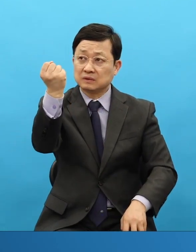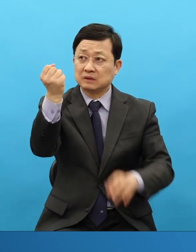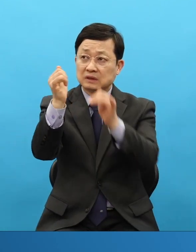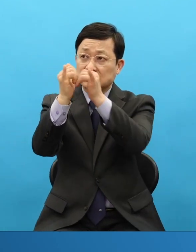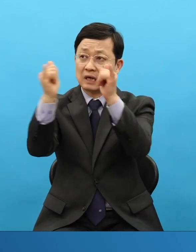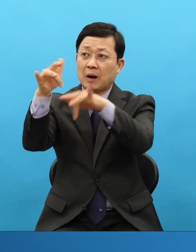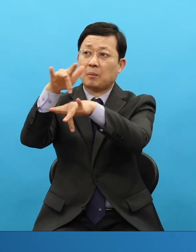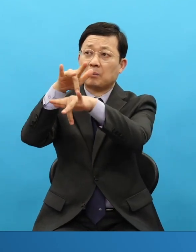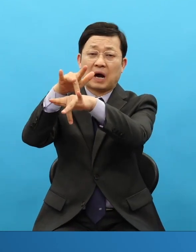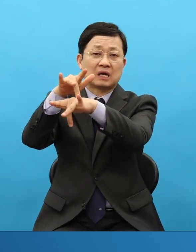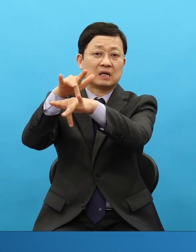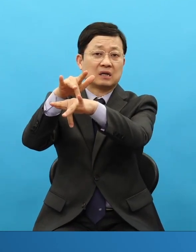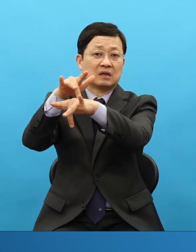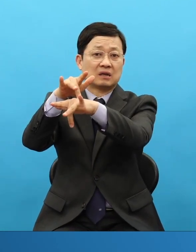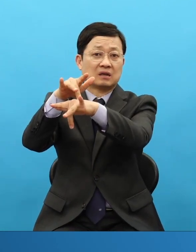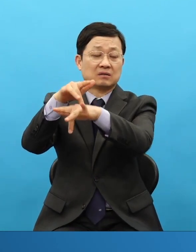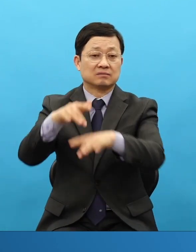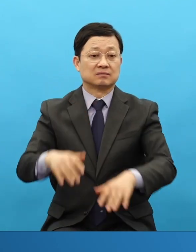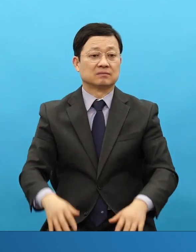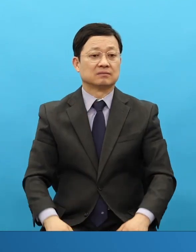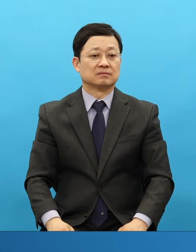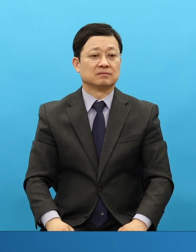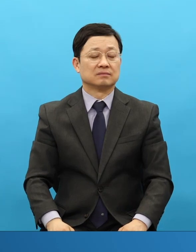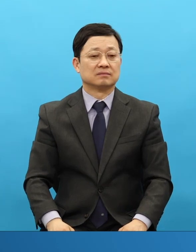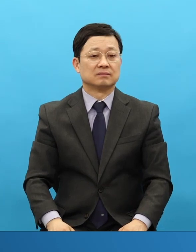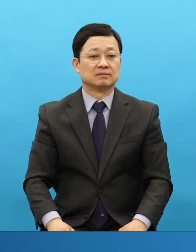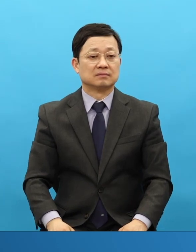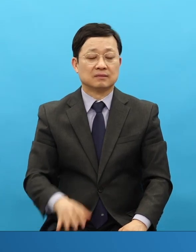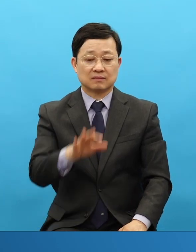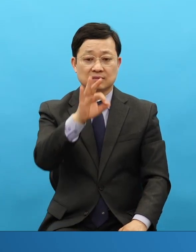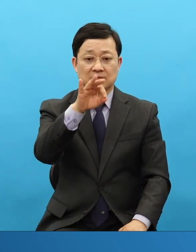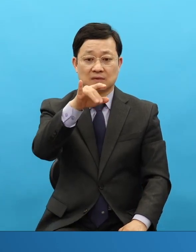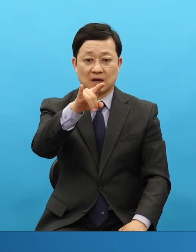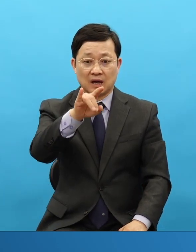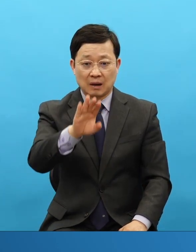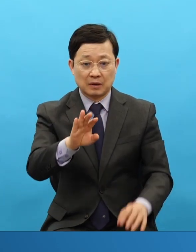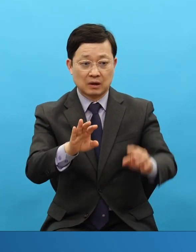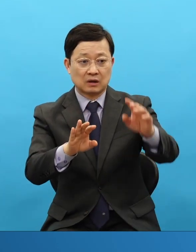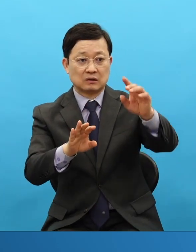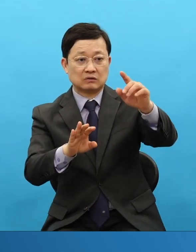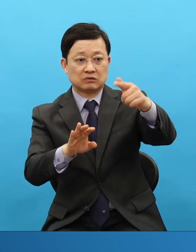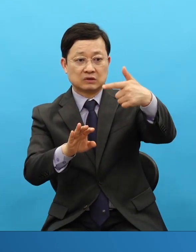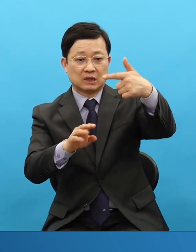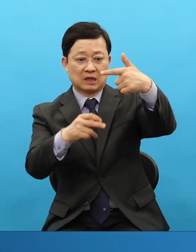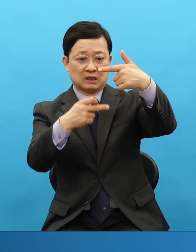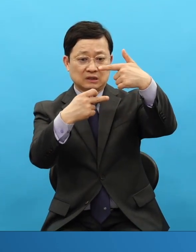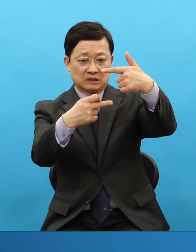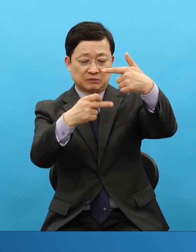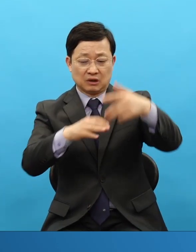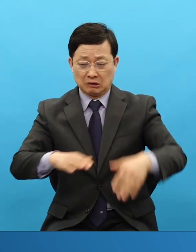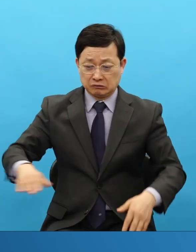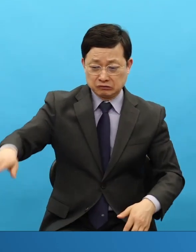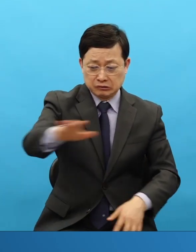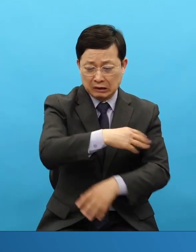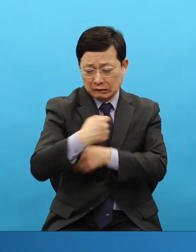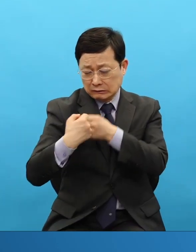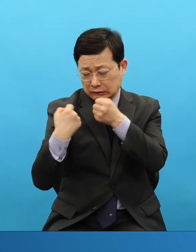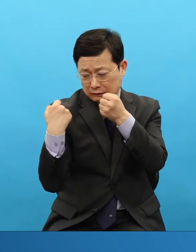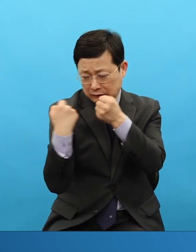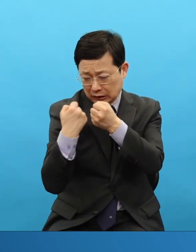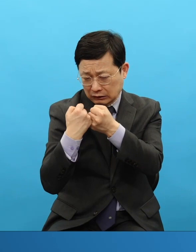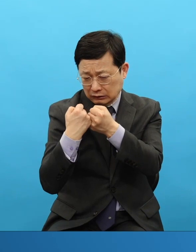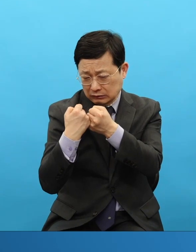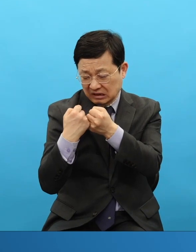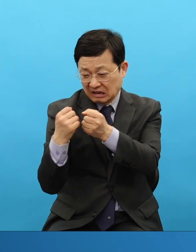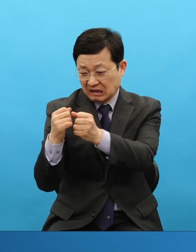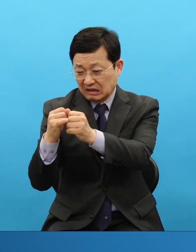says Satan has taken hold of the authority of the air. 그래서 에베소 6장 12절엔 우리의 싸움은 딴 거 아니다.